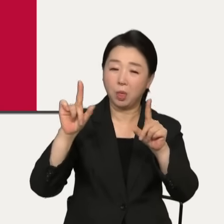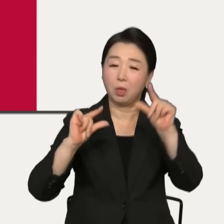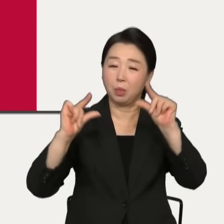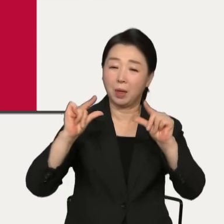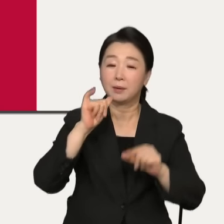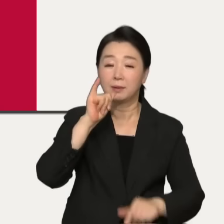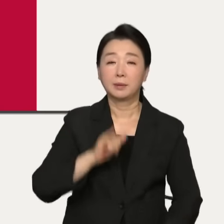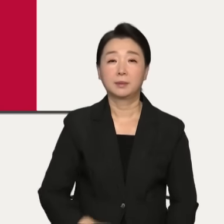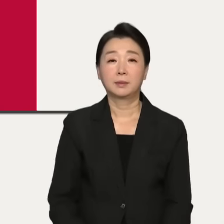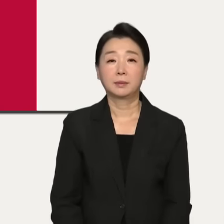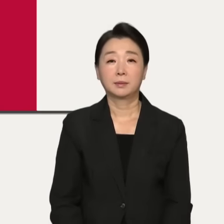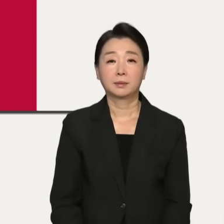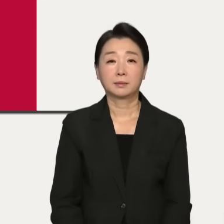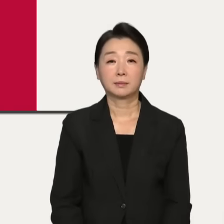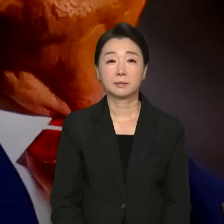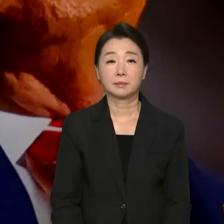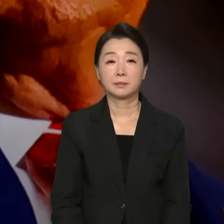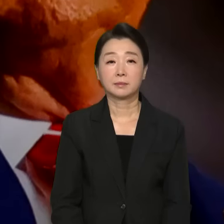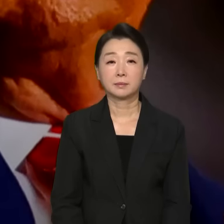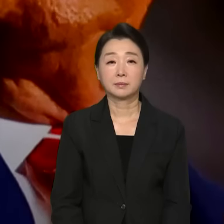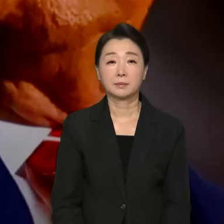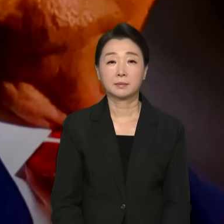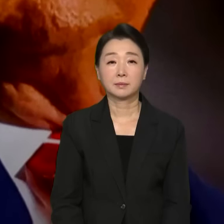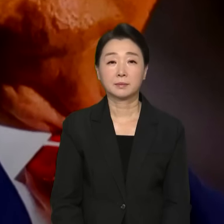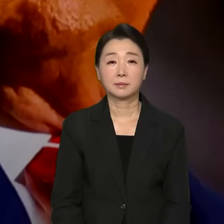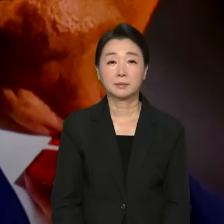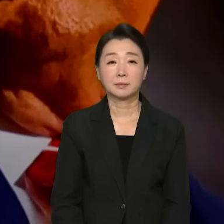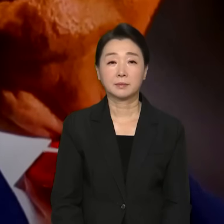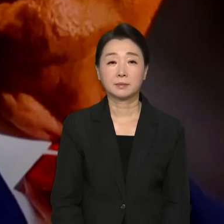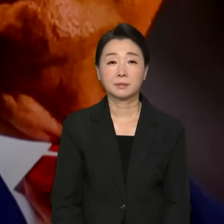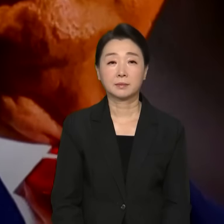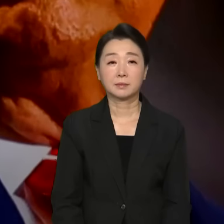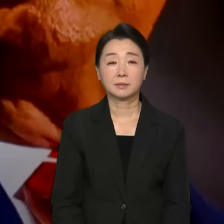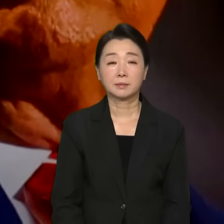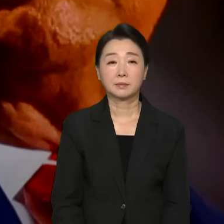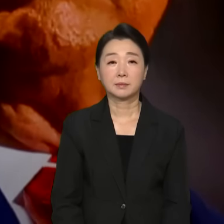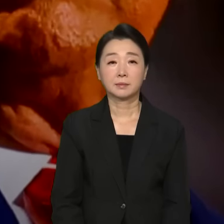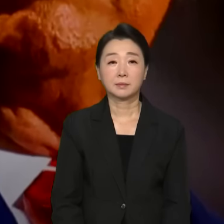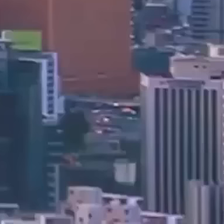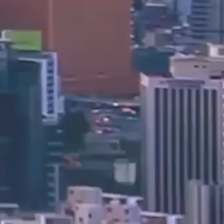승부를 벌이고 있는 것으로 나타났습니다. 워싱턴에서 JTBC 정강현입니다.